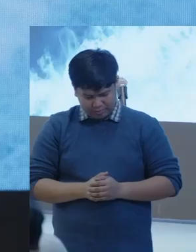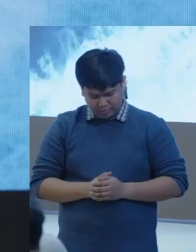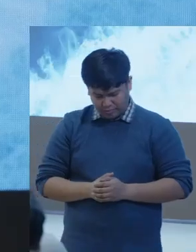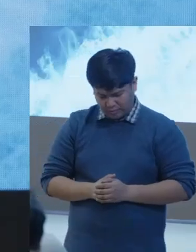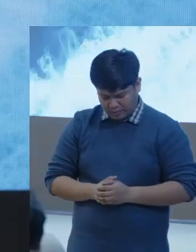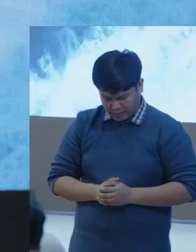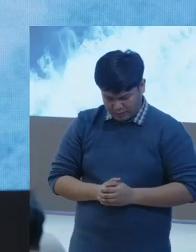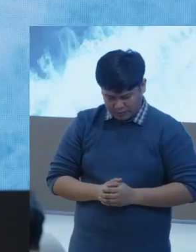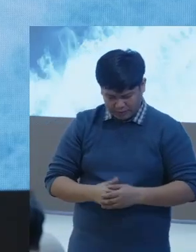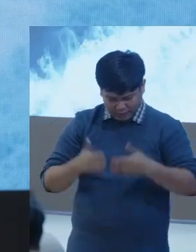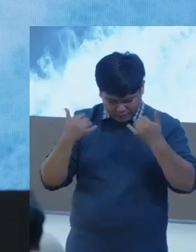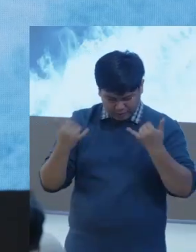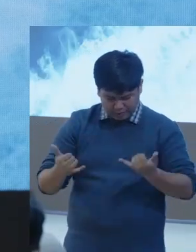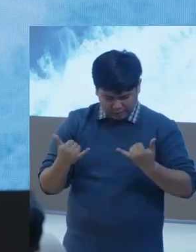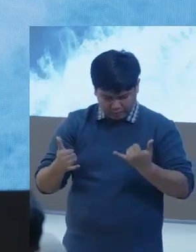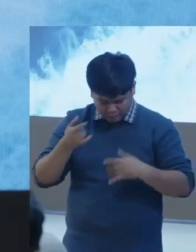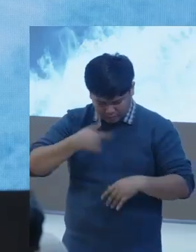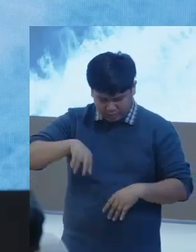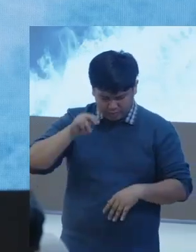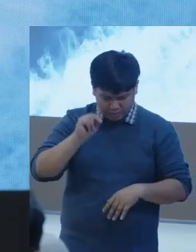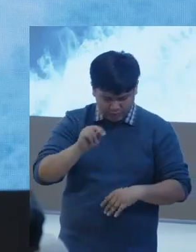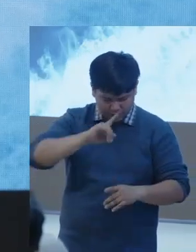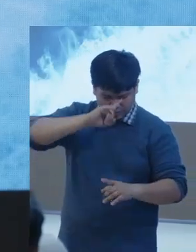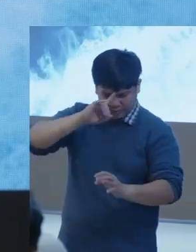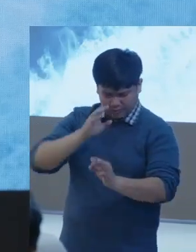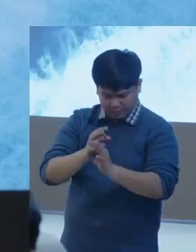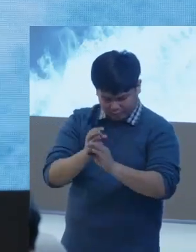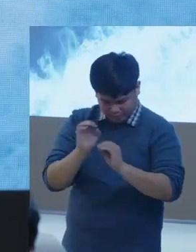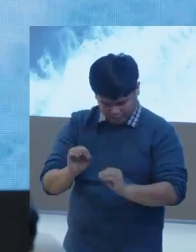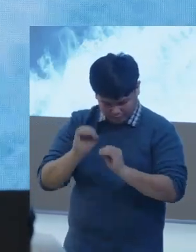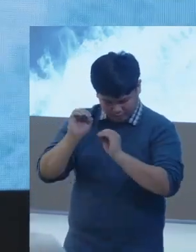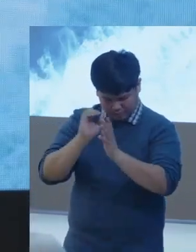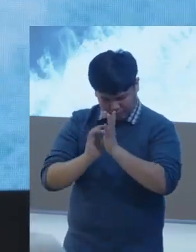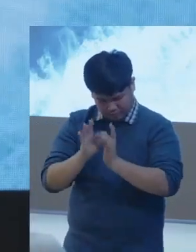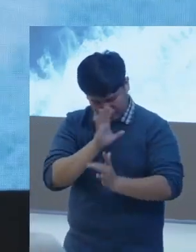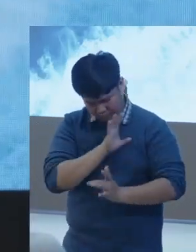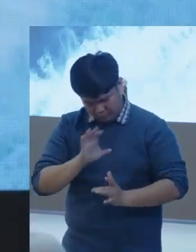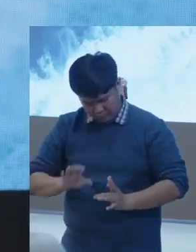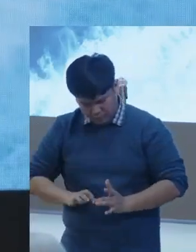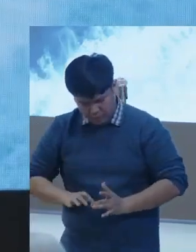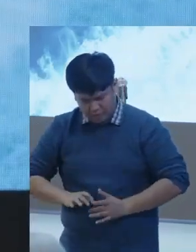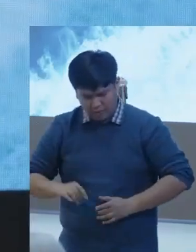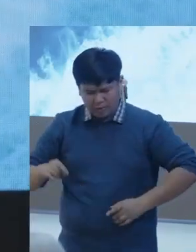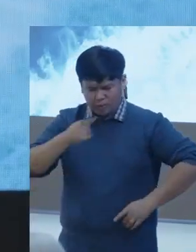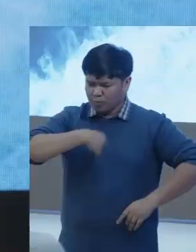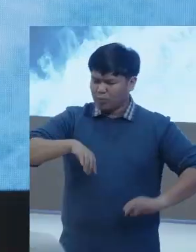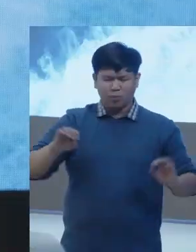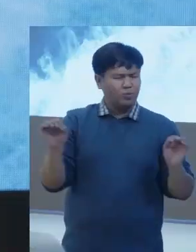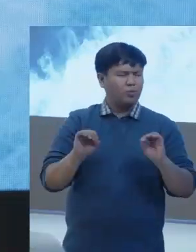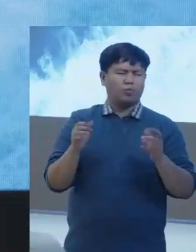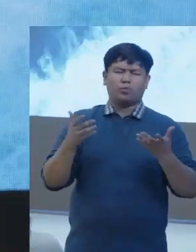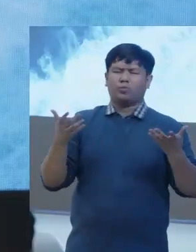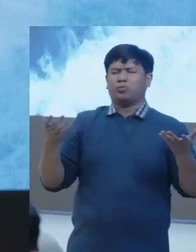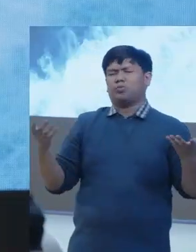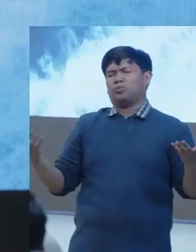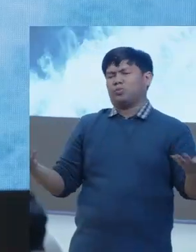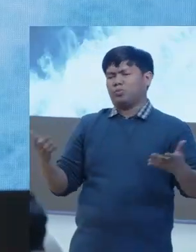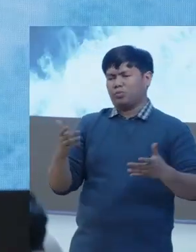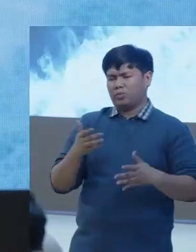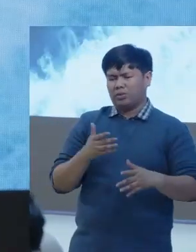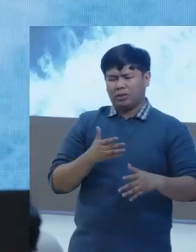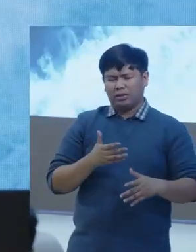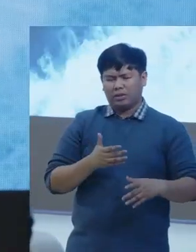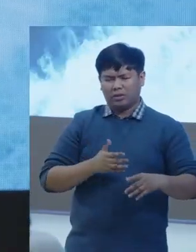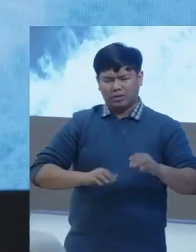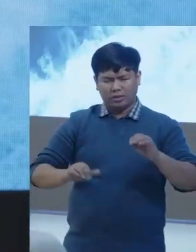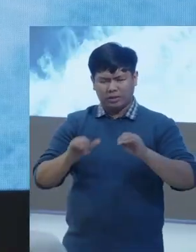At dahil kailangan nilang manampalataya at wala sa amin ang mayroong tunay na